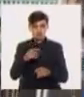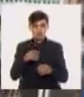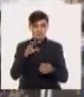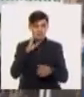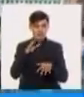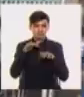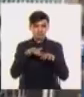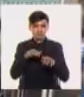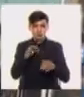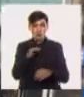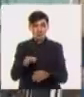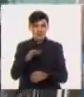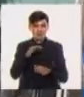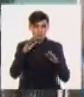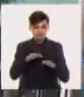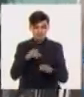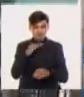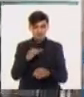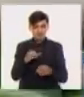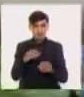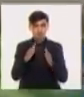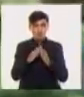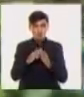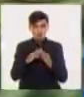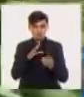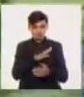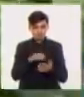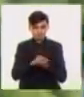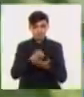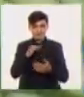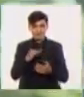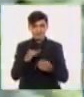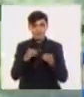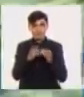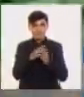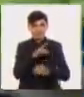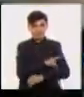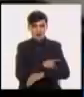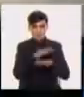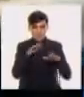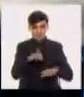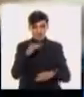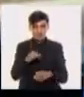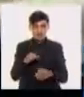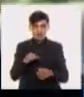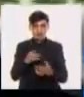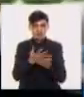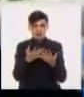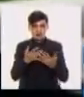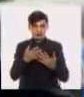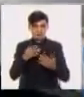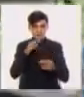океана. Разрушены 500 домов, 15 медицинских центров и дороги. Стихия нанесла ущерб 500